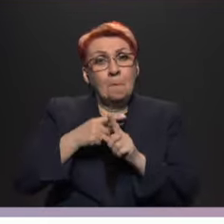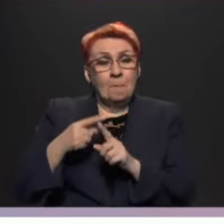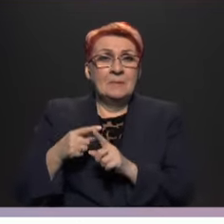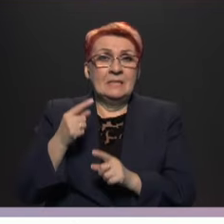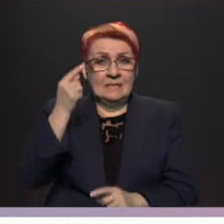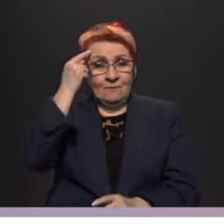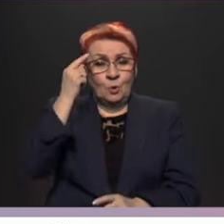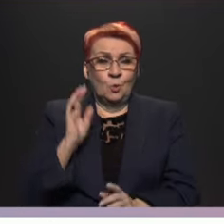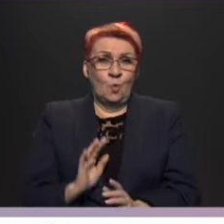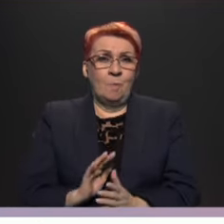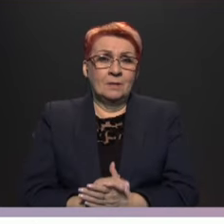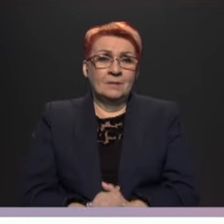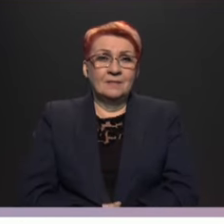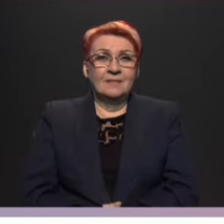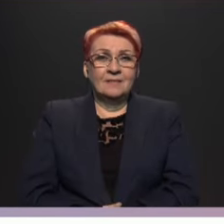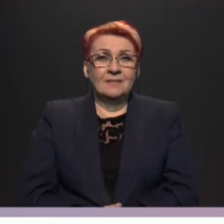ключе,